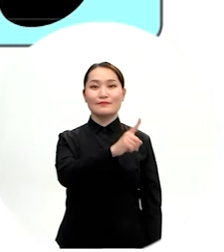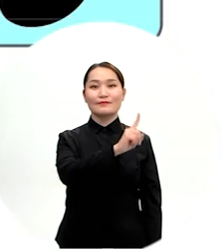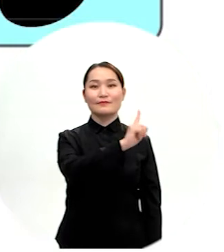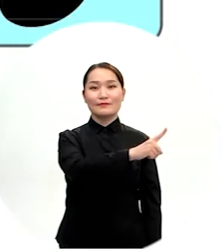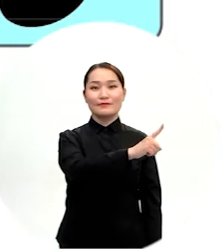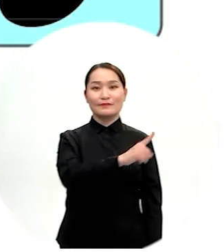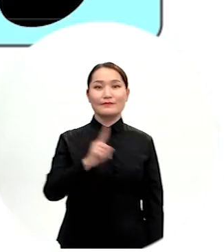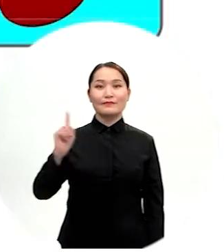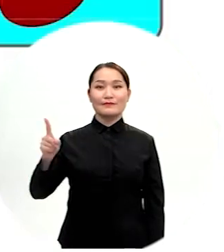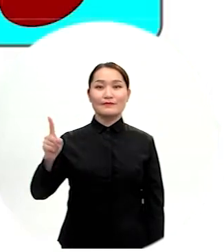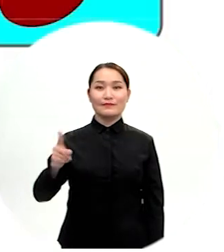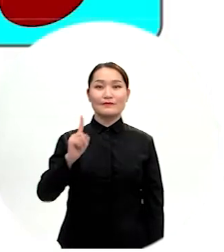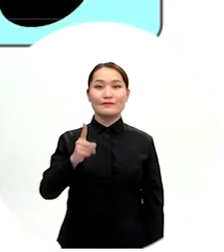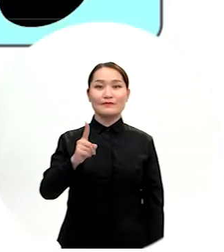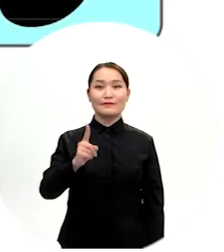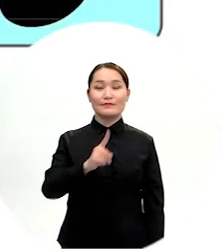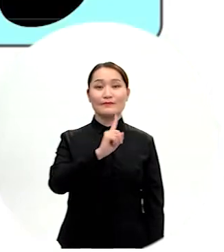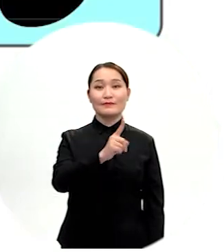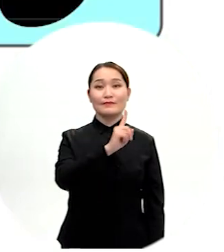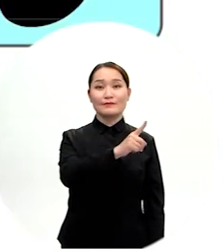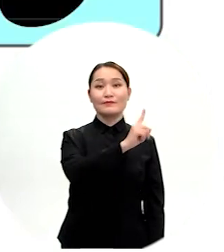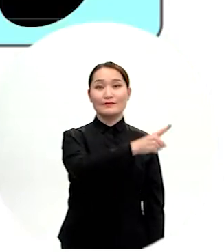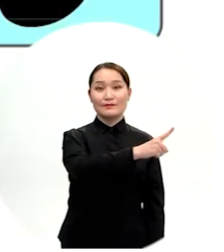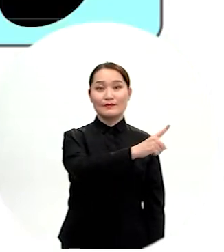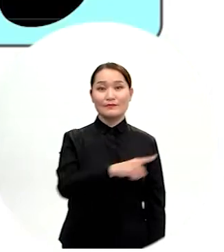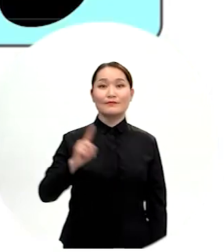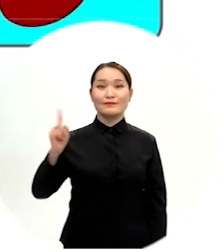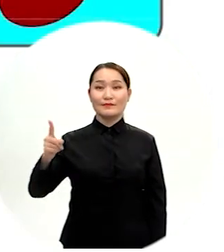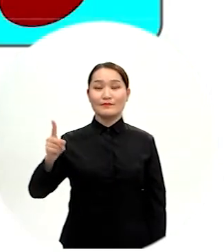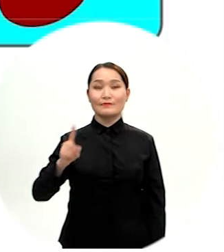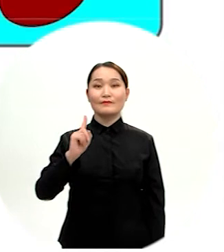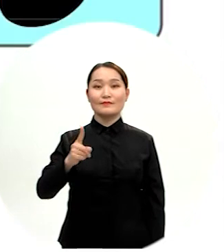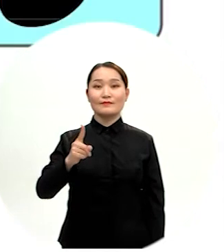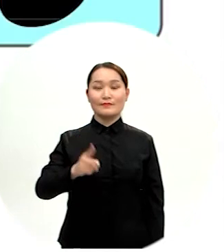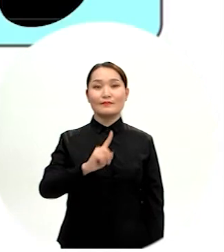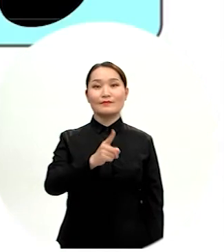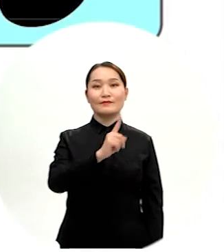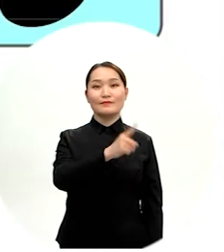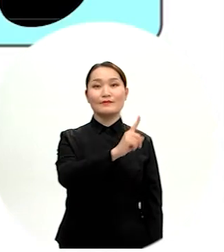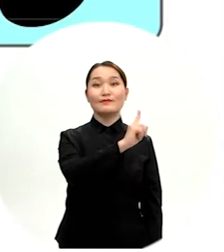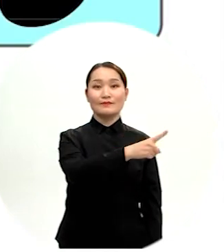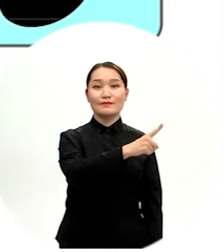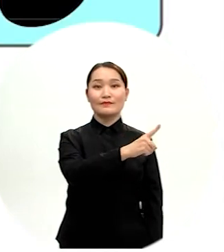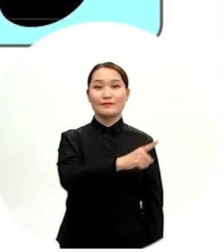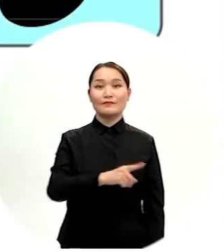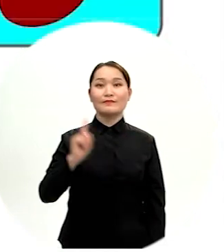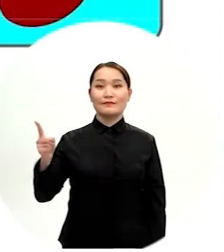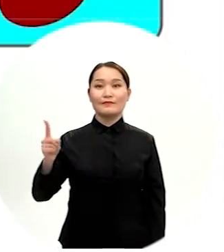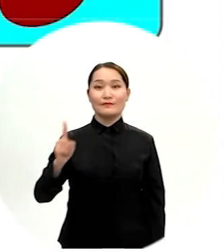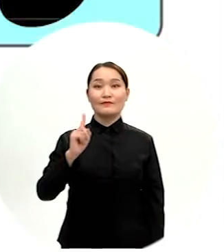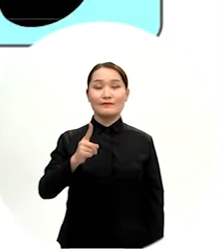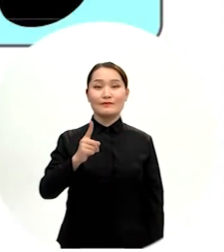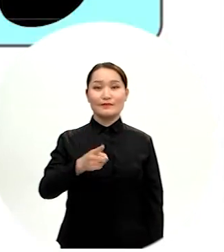2, 3, 4, 2, 2, 4, 2, 2, 3,